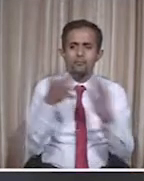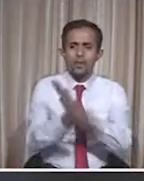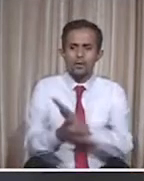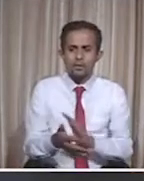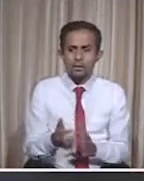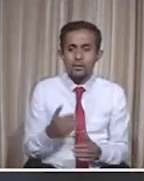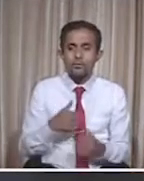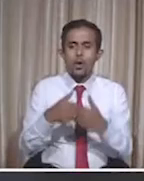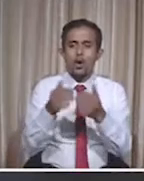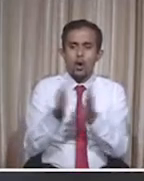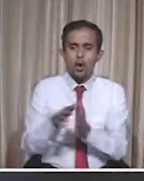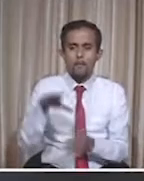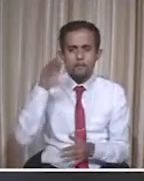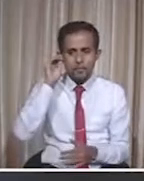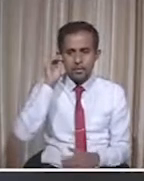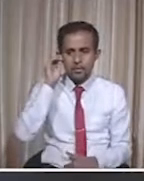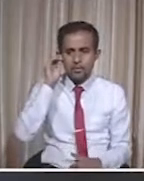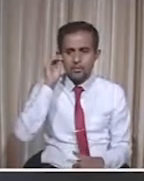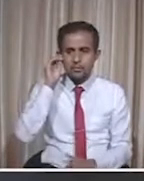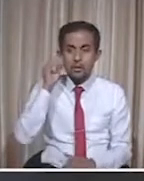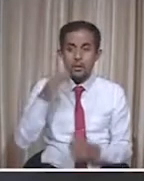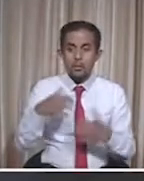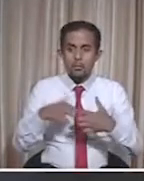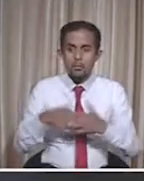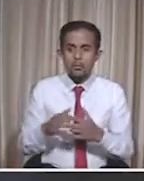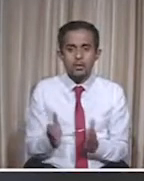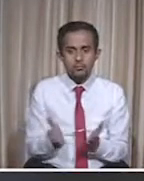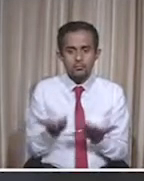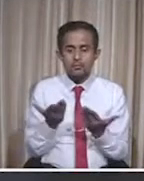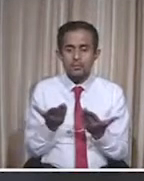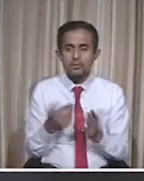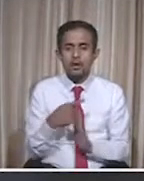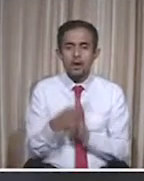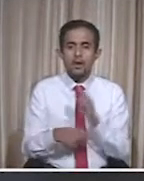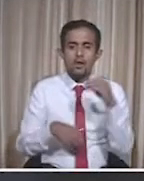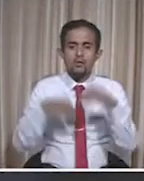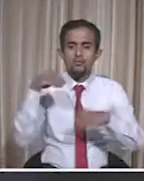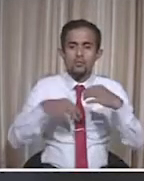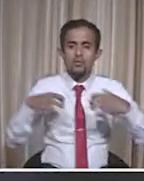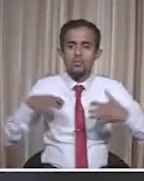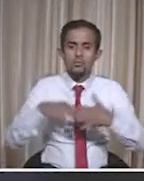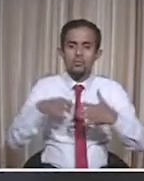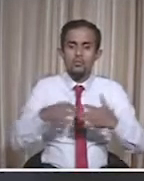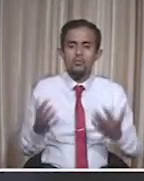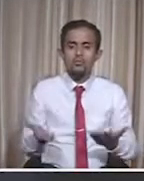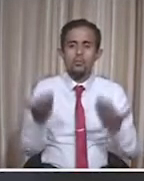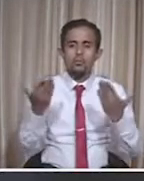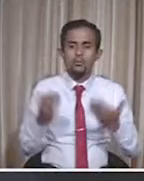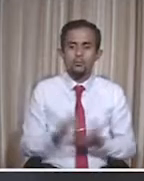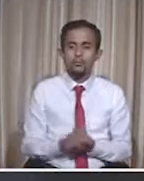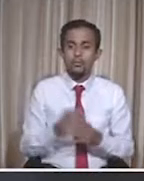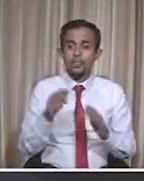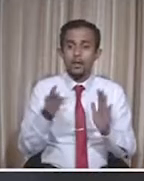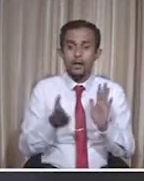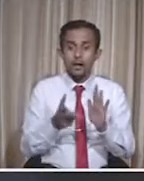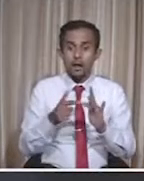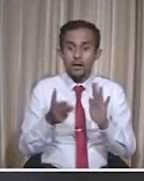අපි කවුරුත් පිළිගන්නවා. ඉතින් මේ අර්බුදයෙන් විසින් තමයි රටේ දේශපාලන අර්බුදයක් ඇති වෙලා තියෙන්නේ. ඉතින් IMF